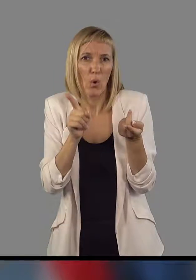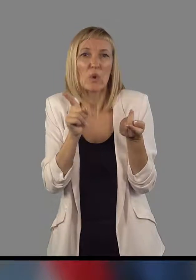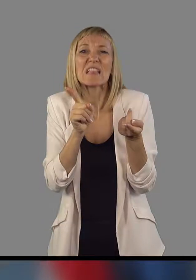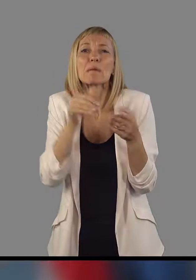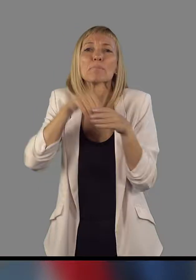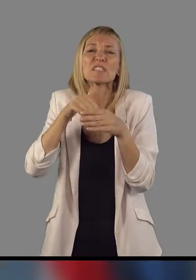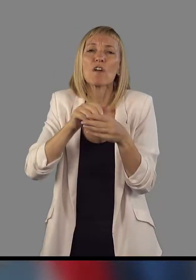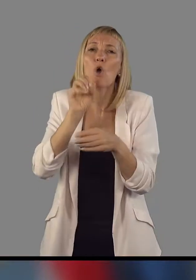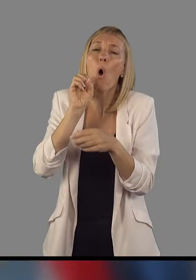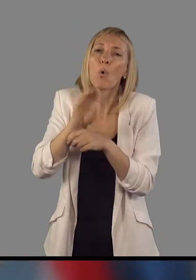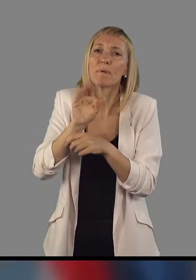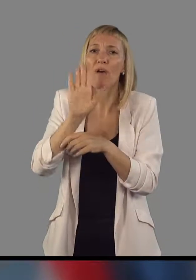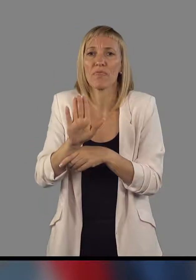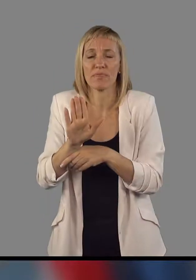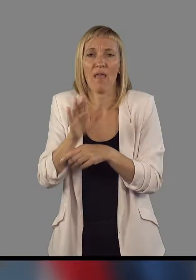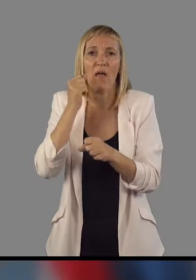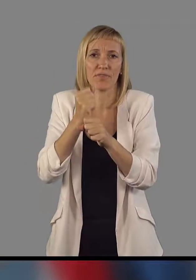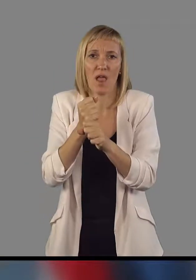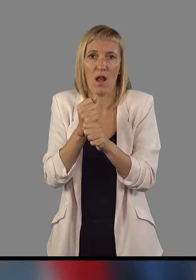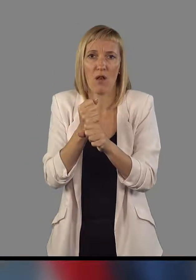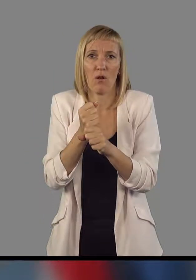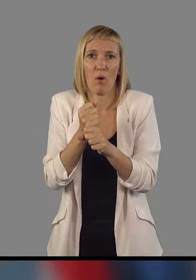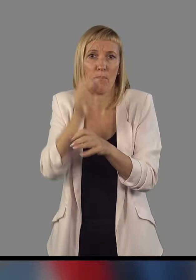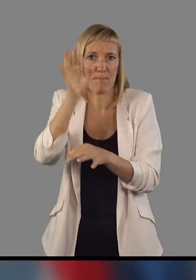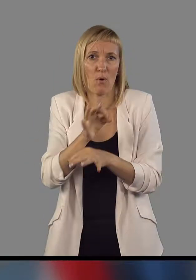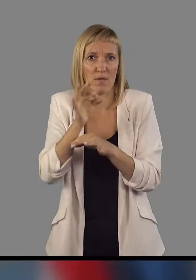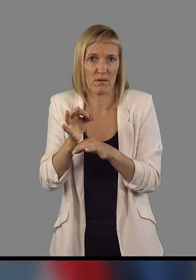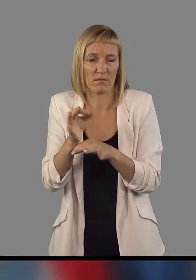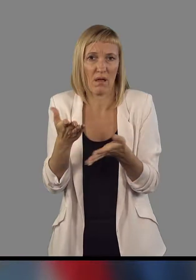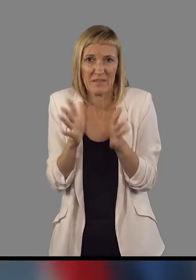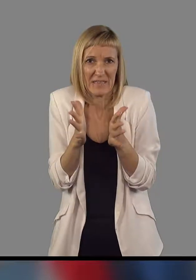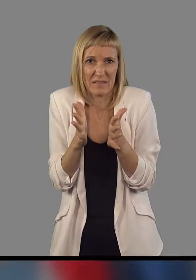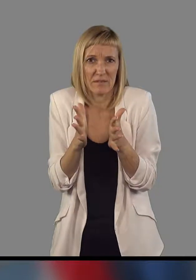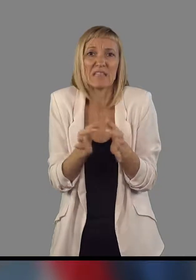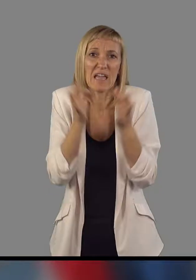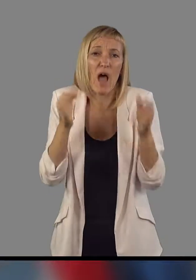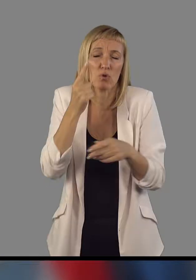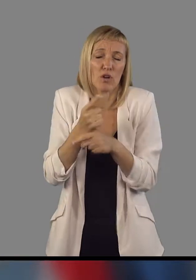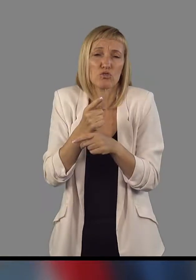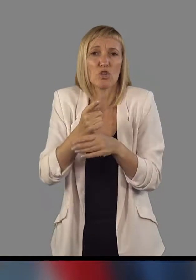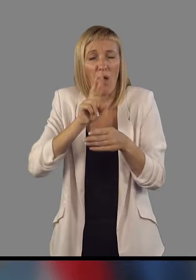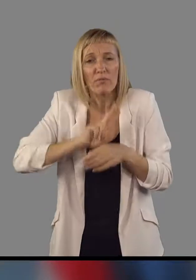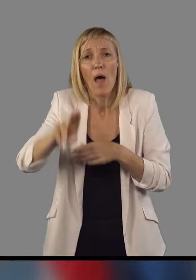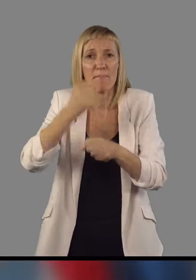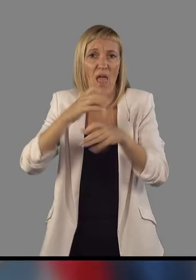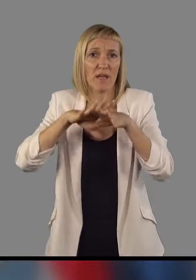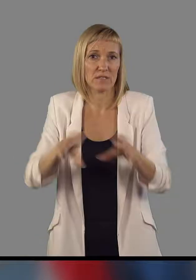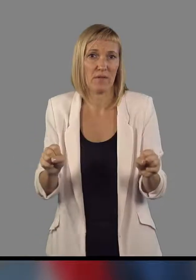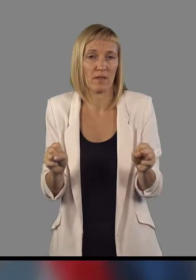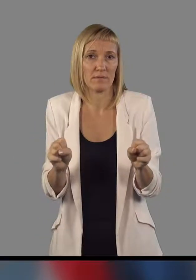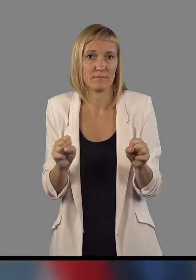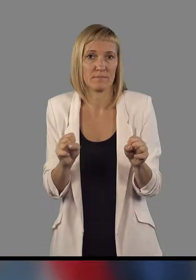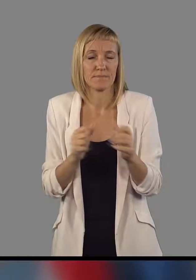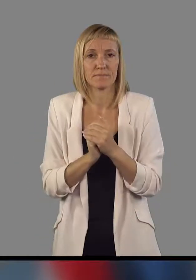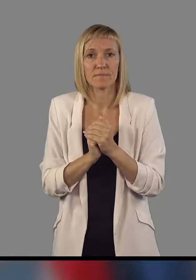vsakem primeru ne bi bistveno vplivalo na to, da se nek postopek zaključi in da se javno naročilo tudi